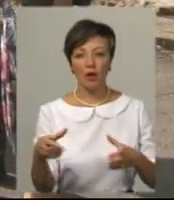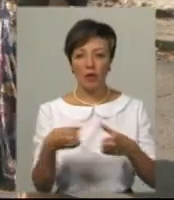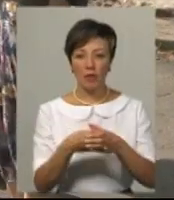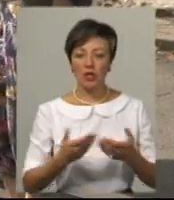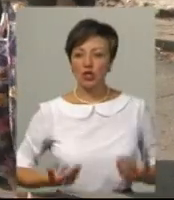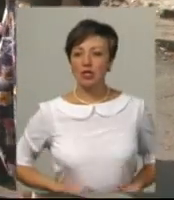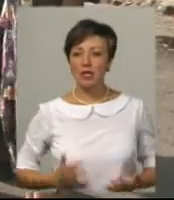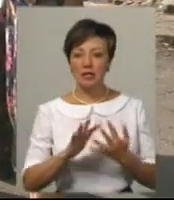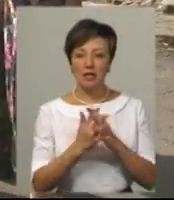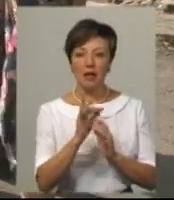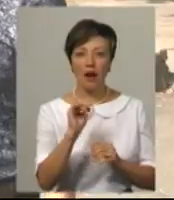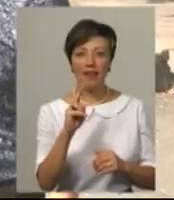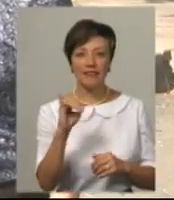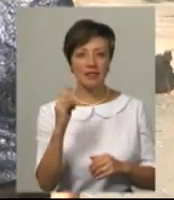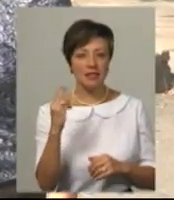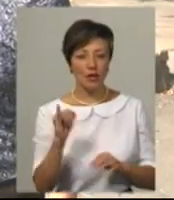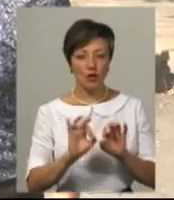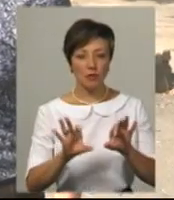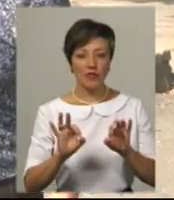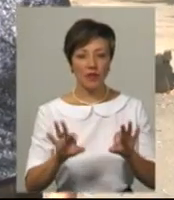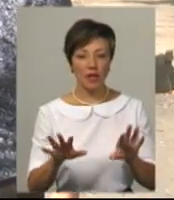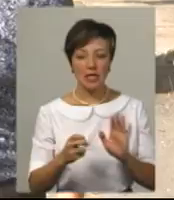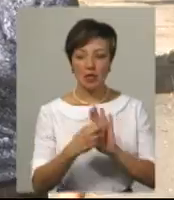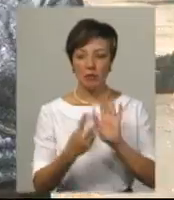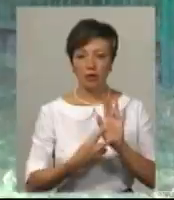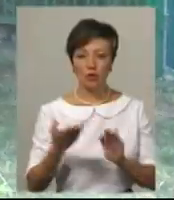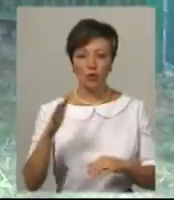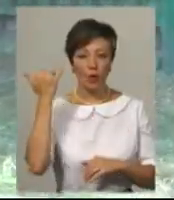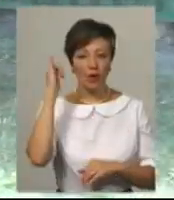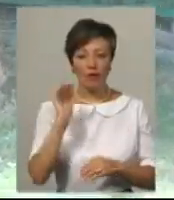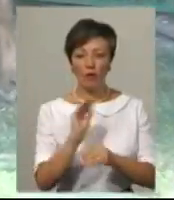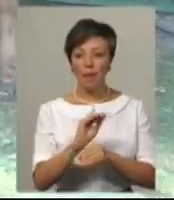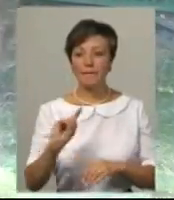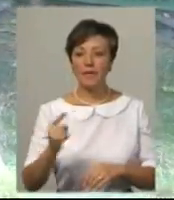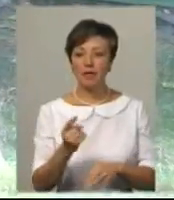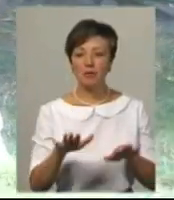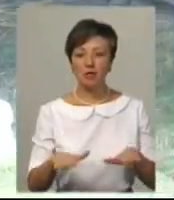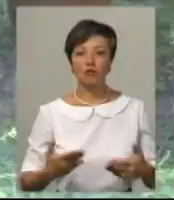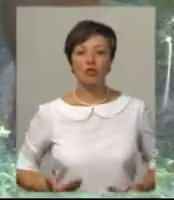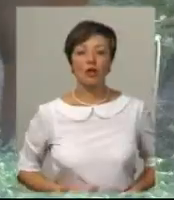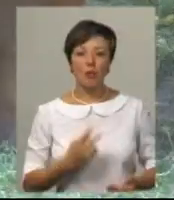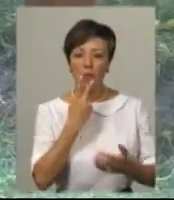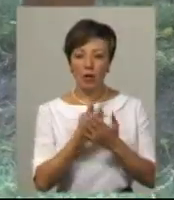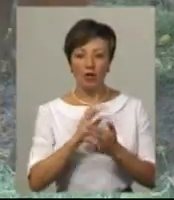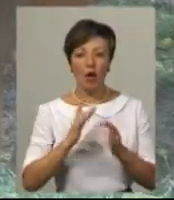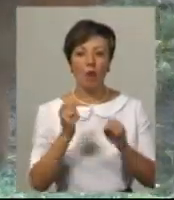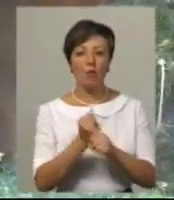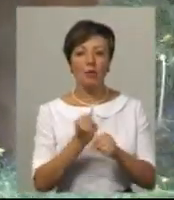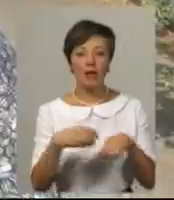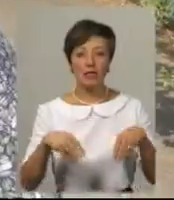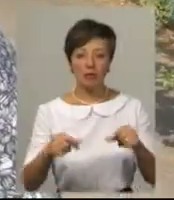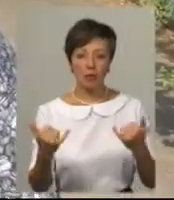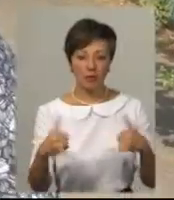Жителька села Райківці Раїса Фліс розповідає, у череді 17 корів. Додає, була першою, хто з місцевих жителів бачила, як обробляли землю